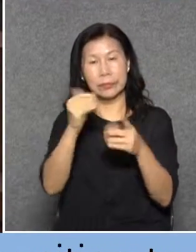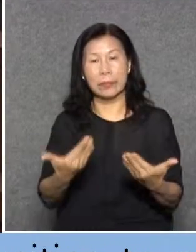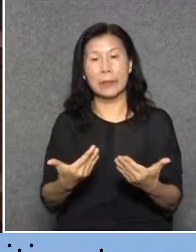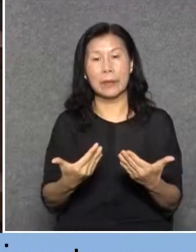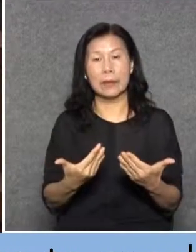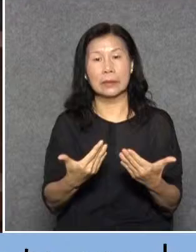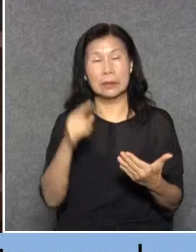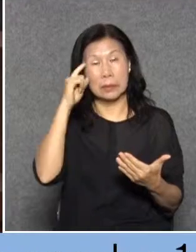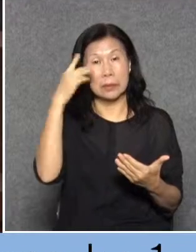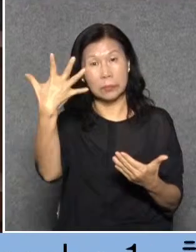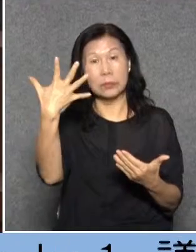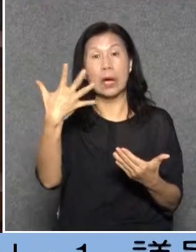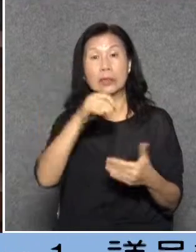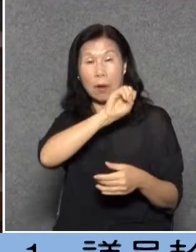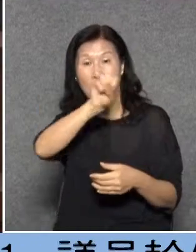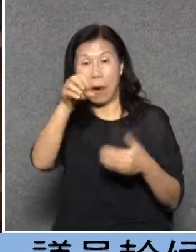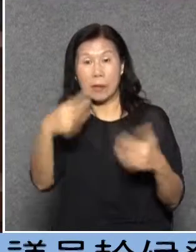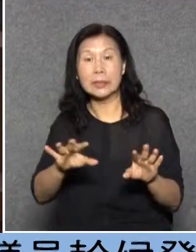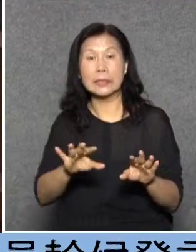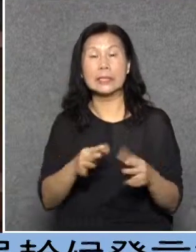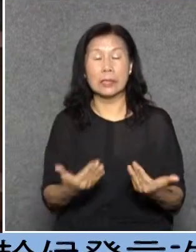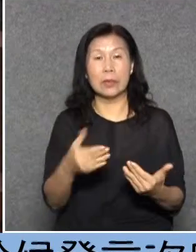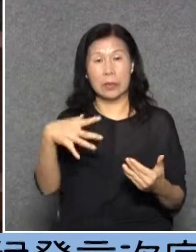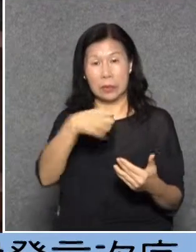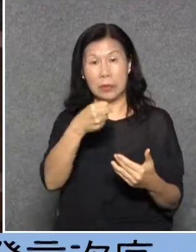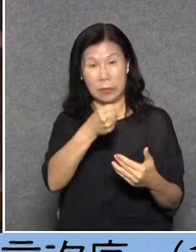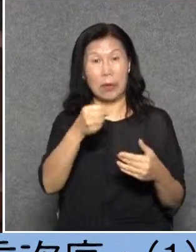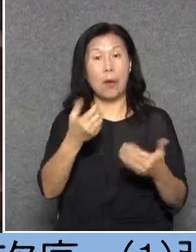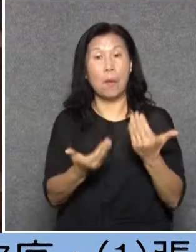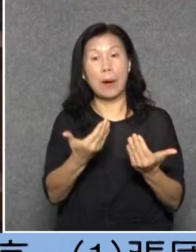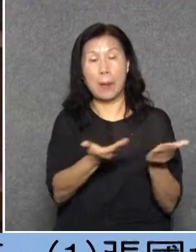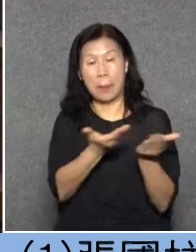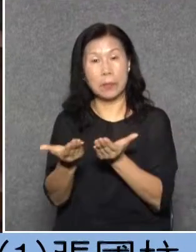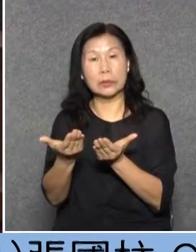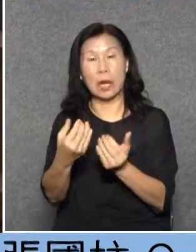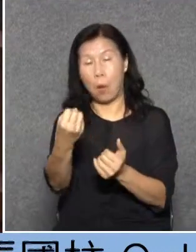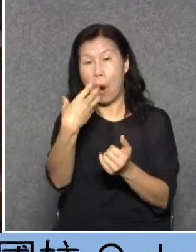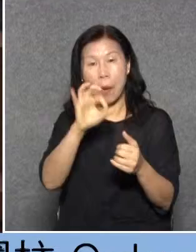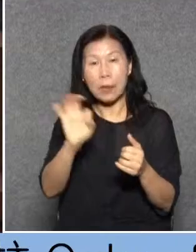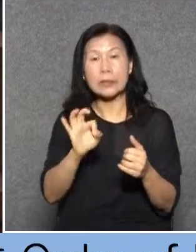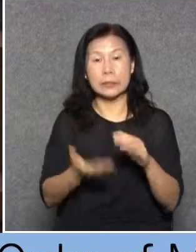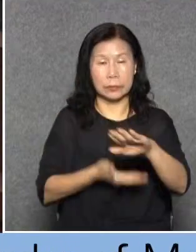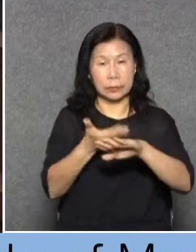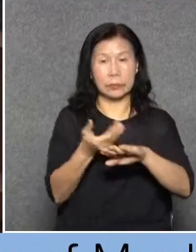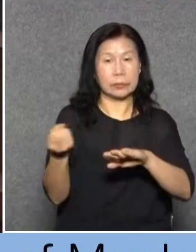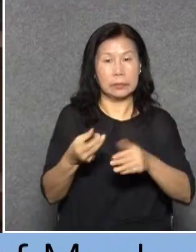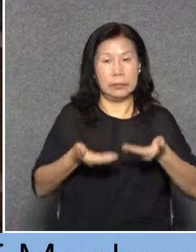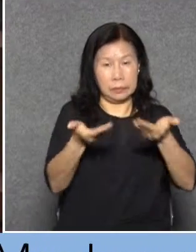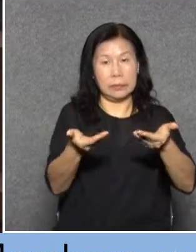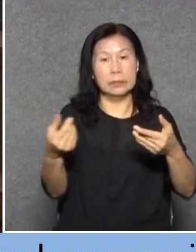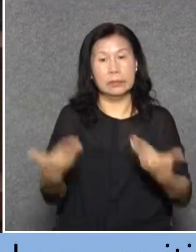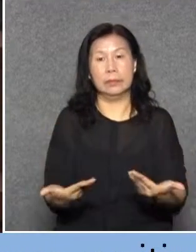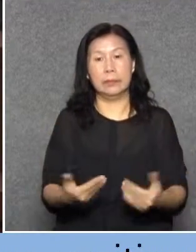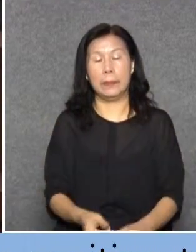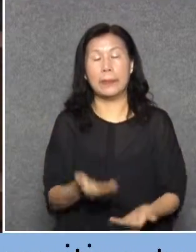過5天時間通知呢，甚或可以，如果主席係放可以係容許個唔使通知期呢，都可以再拎返上嚟。當然亦